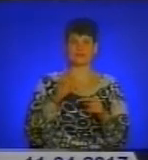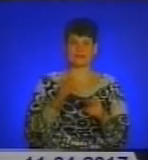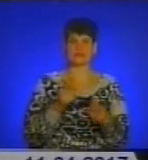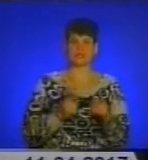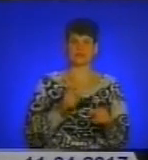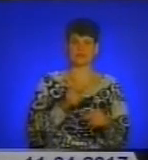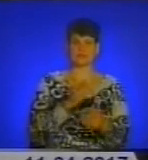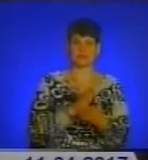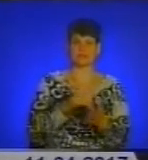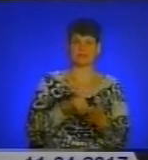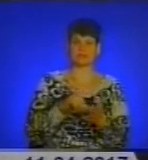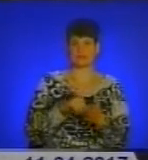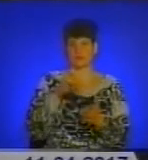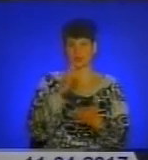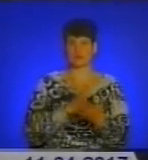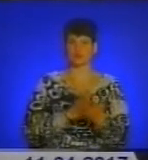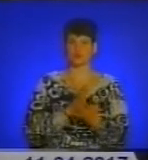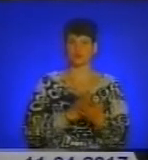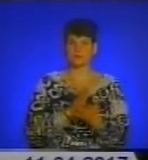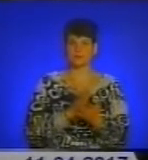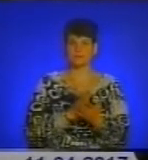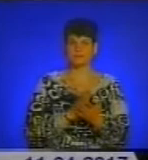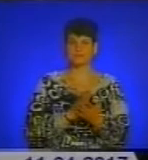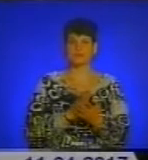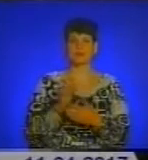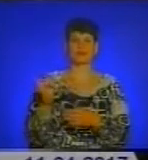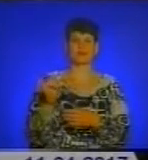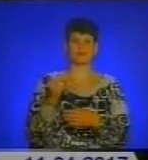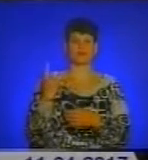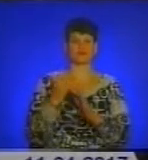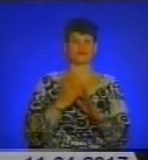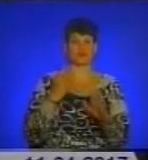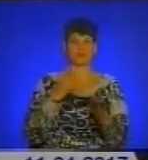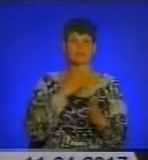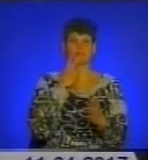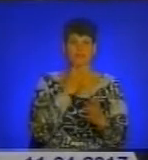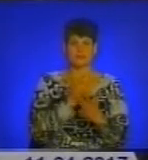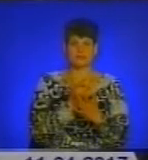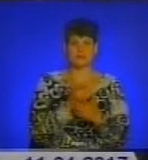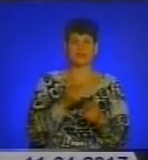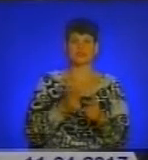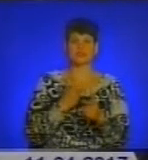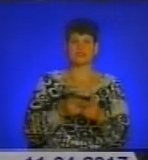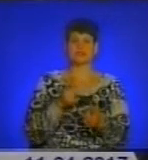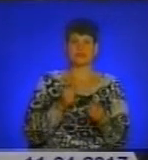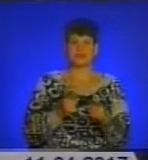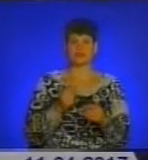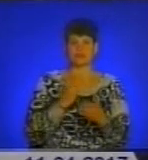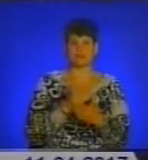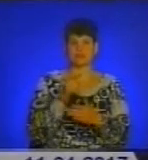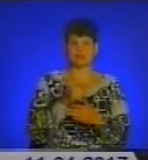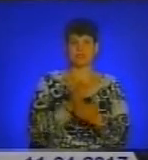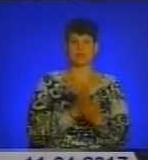вони є представники комунальних служб. І в першу чергу дивитися, чи дійсно є від цієї служби